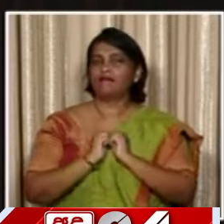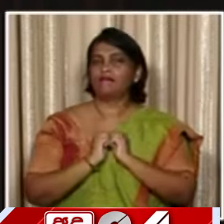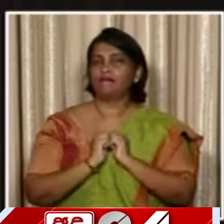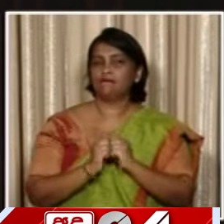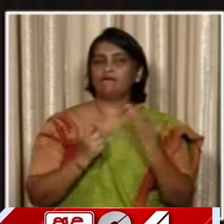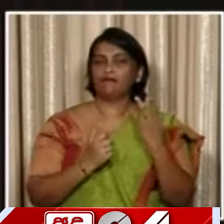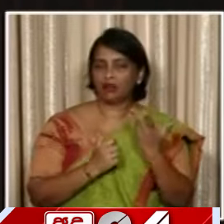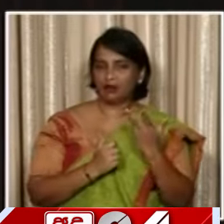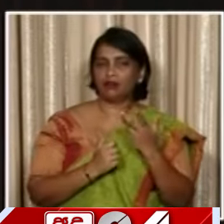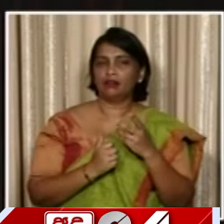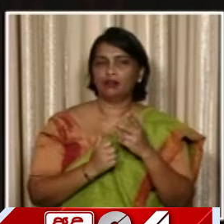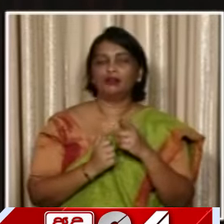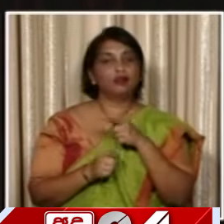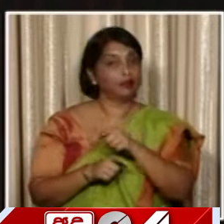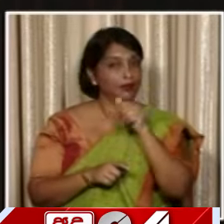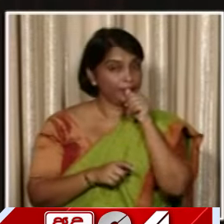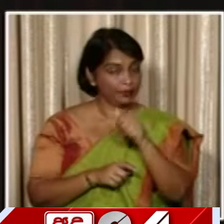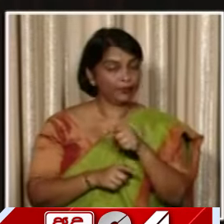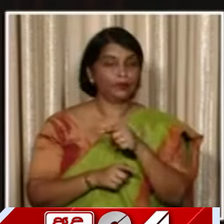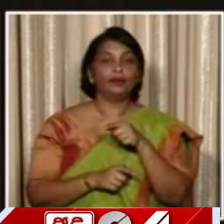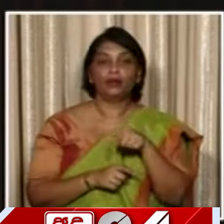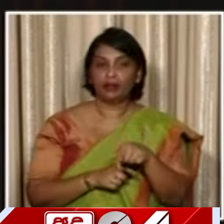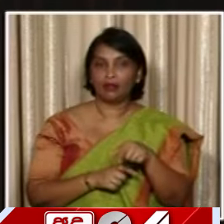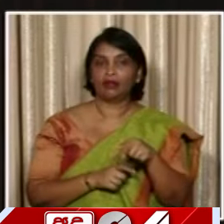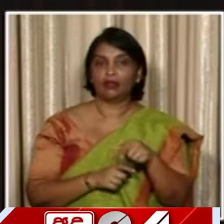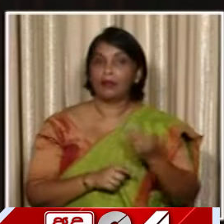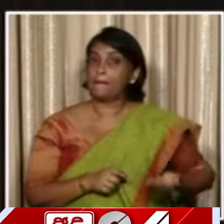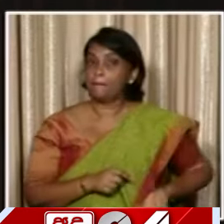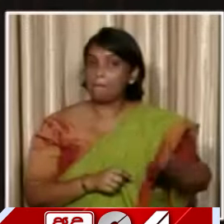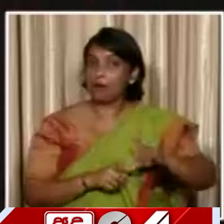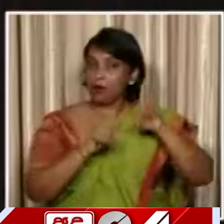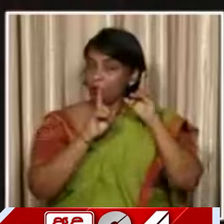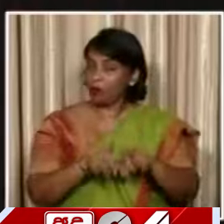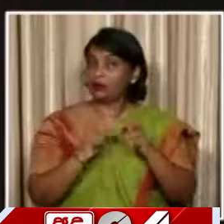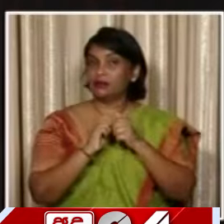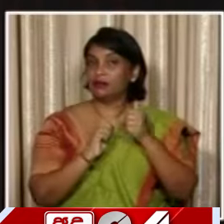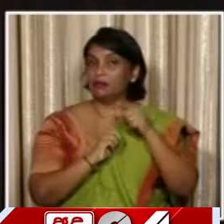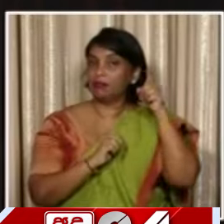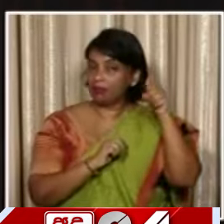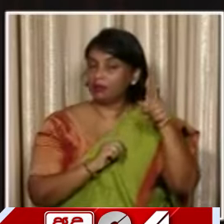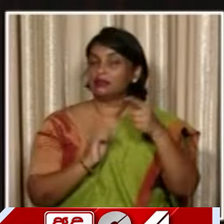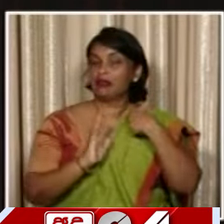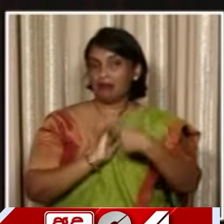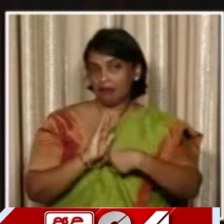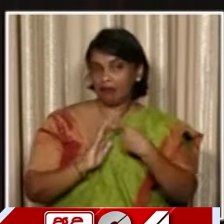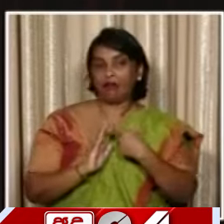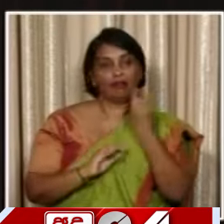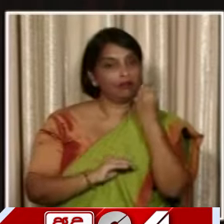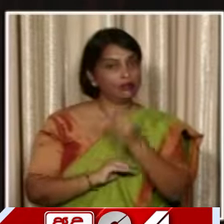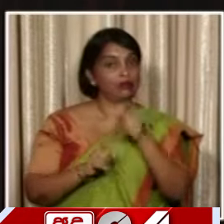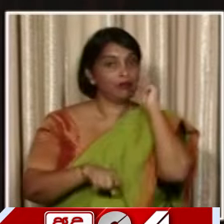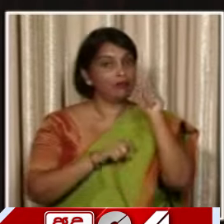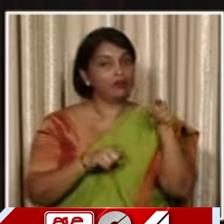උනේ නැහැ. එතකොට පැහැදිලිවම අද බංගලිදේශර අත්වල දින ඉරණම උදා කරන්න ඒ